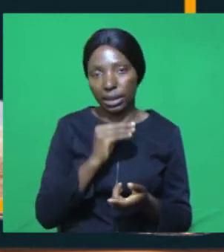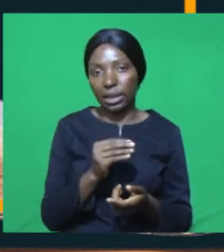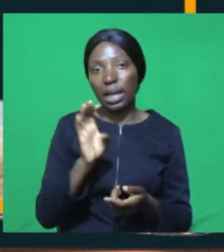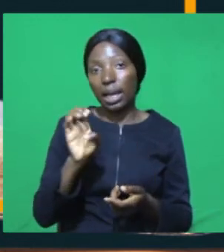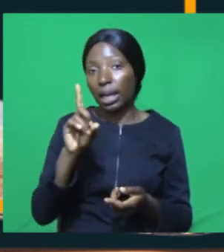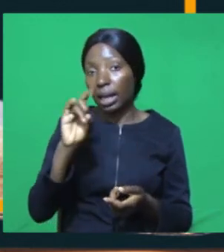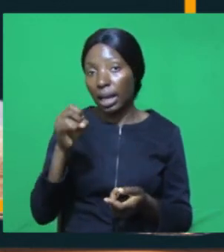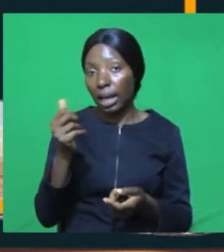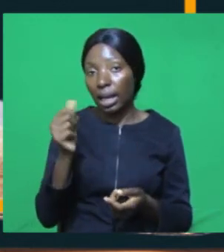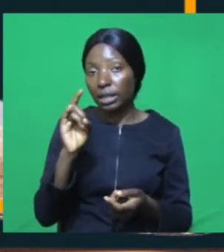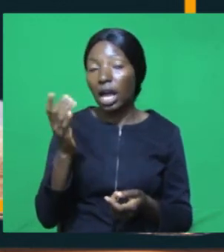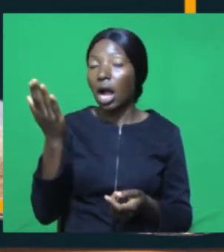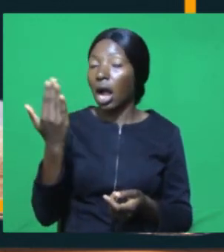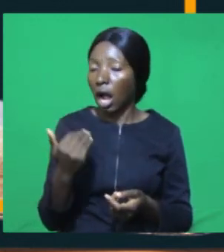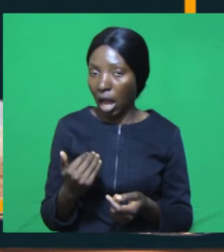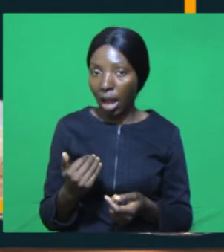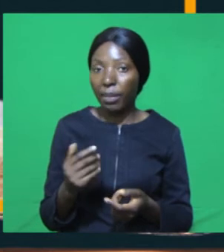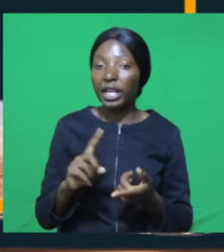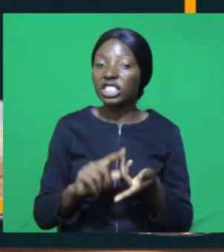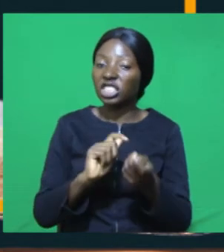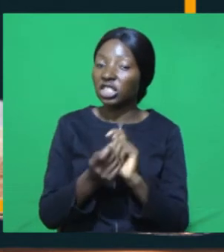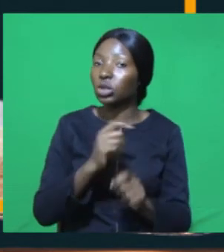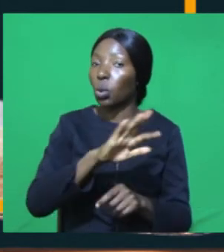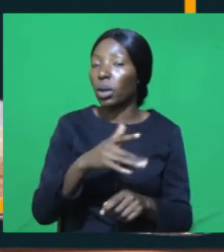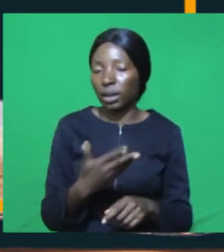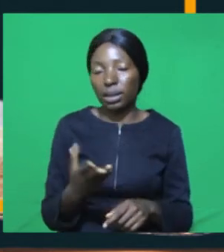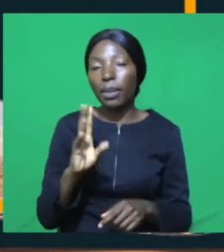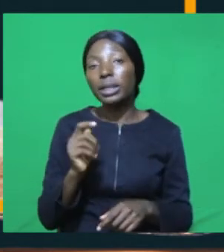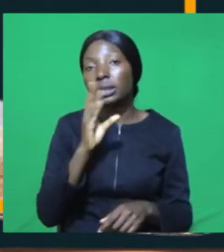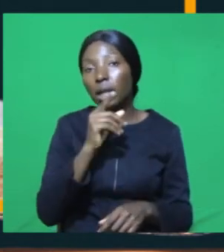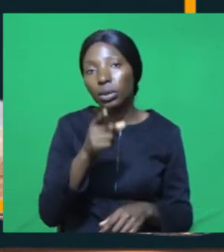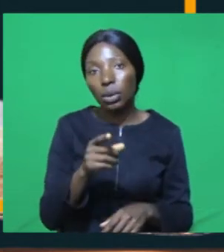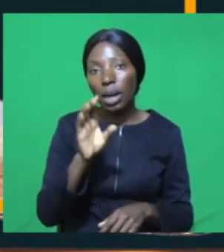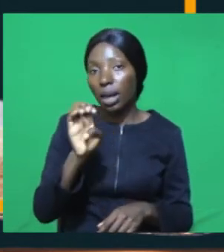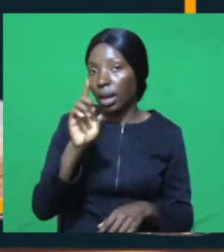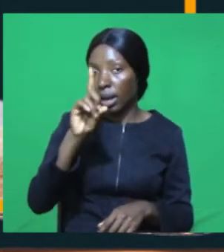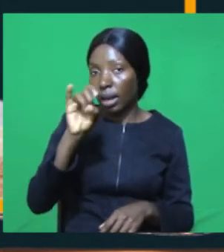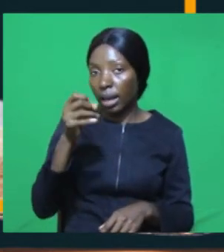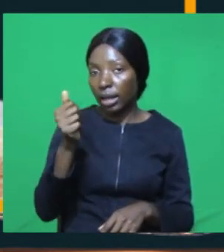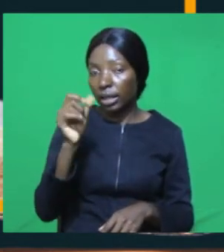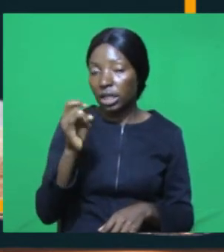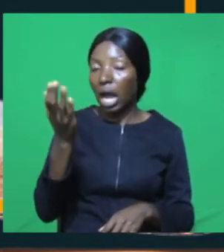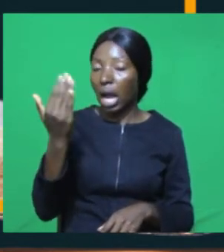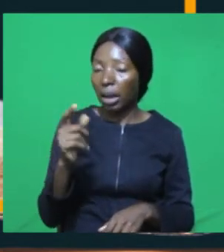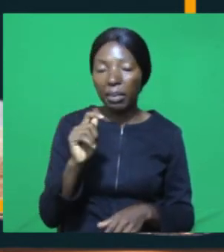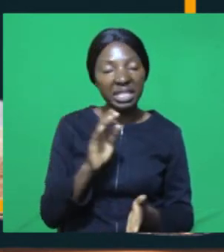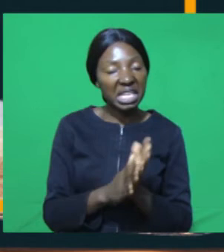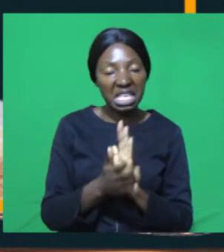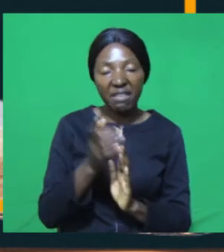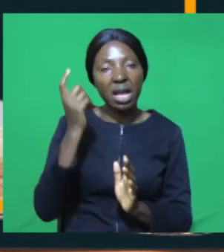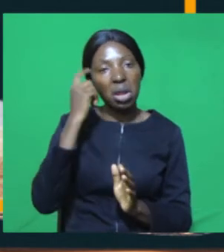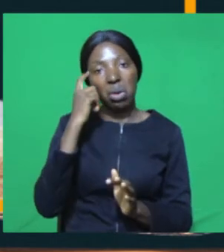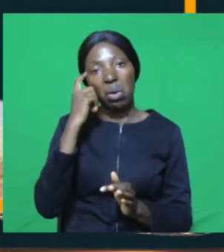Eria uchauya hake avandudze zvinhu zvose. Asi ndinoti kwamuri Eria wakatosvika asi havana